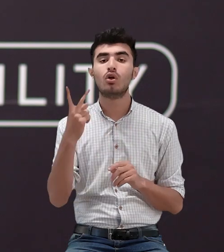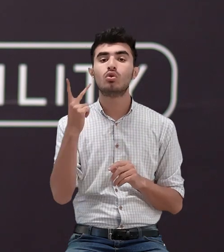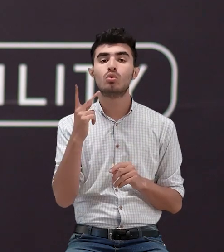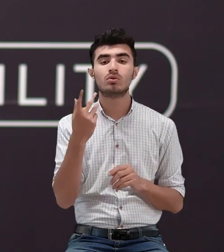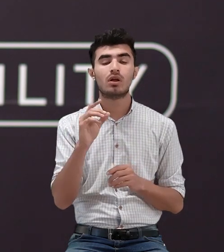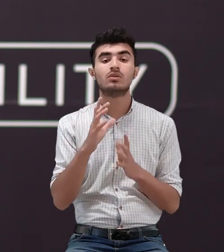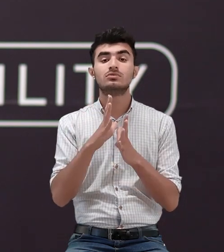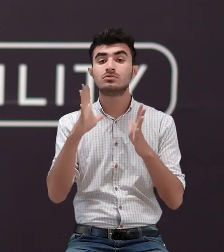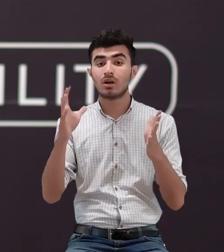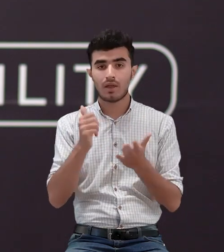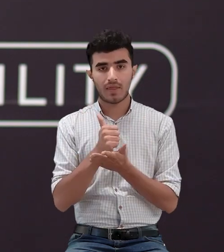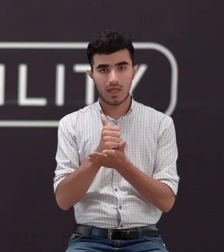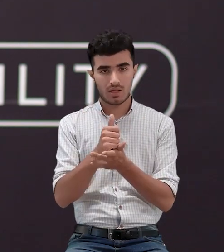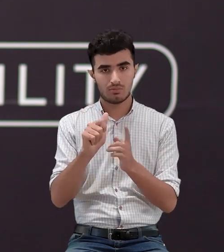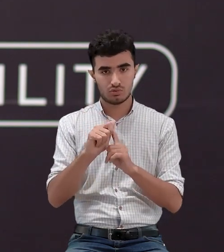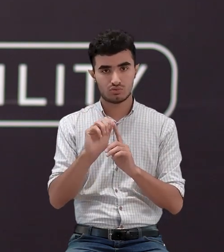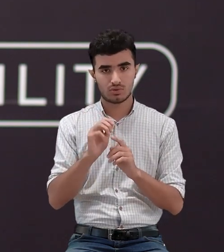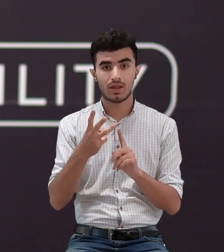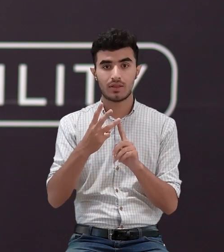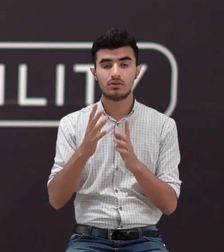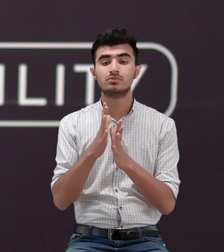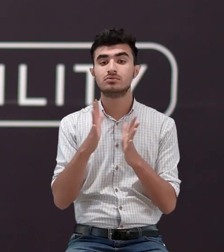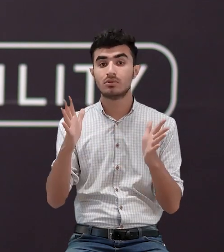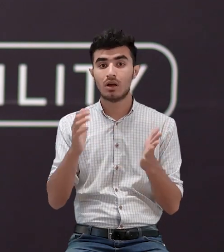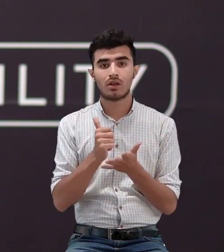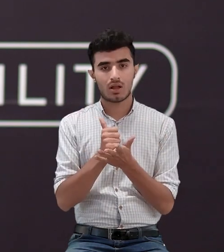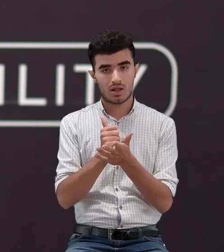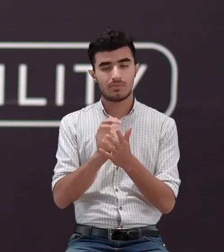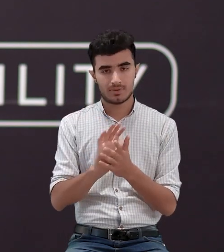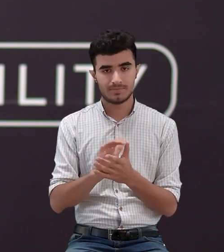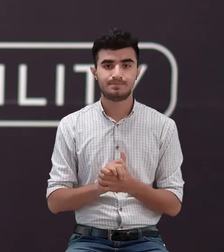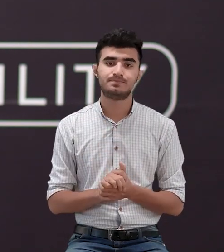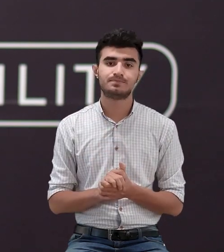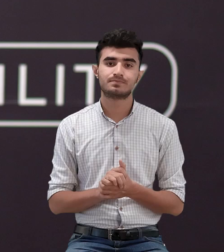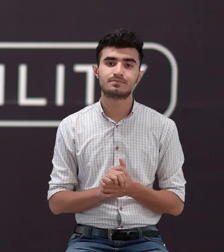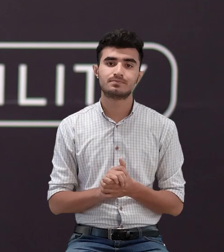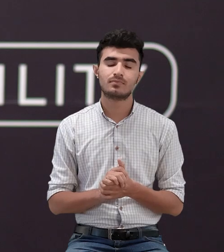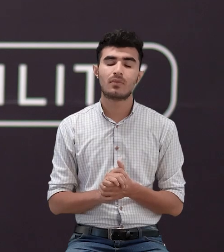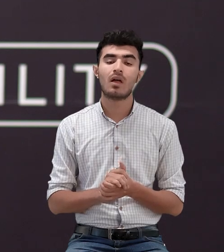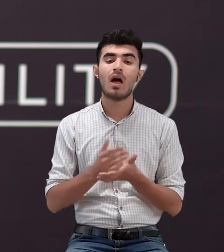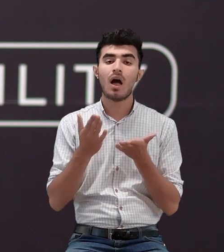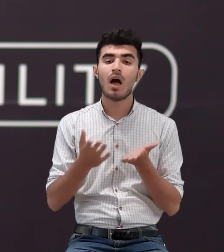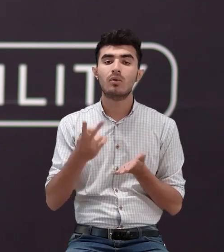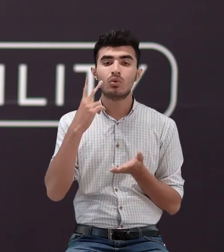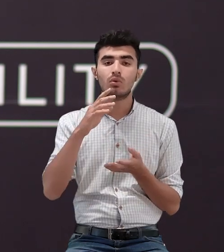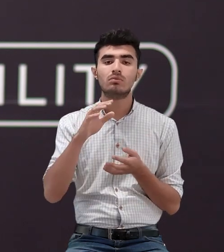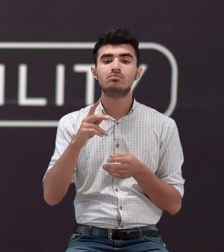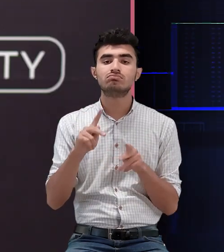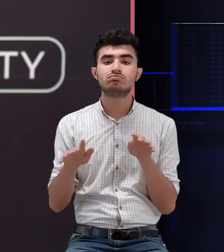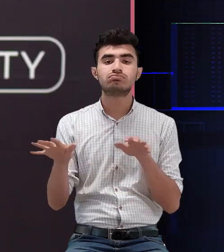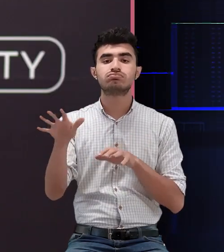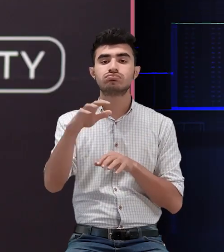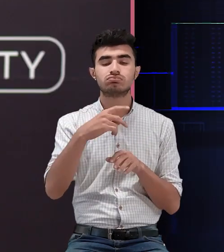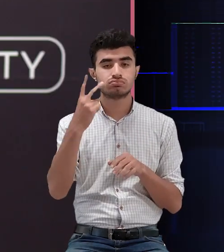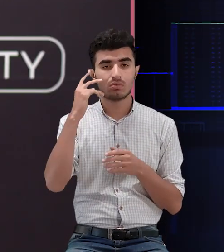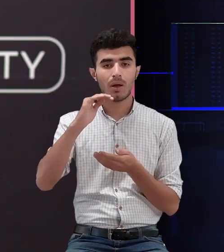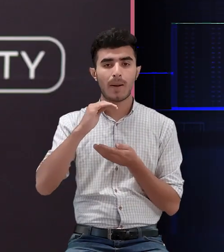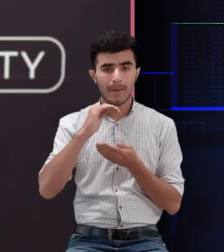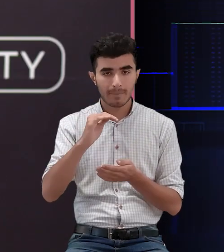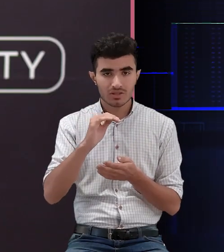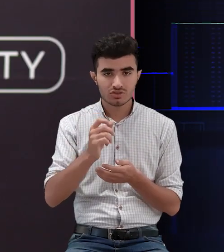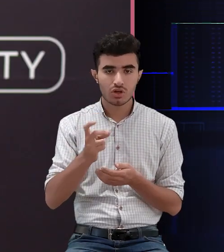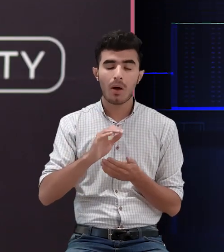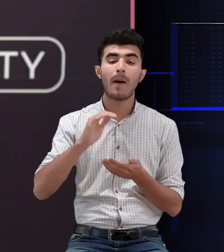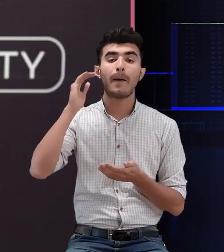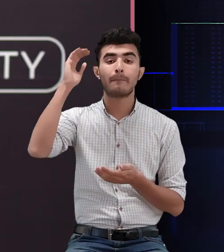2 کو اس سے زیادہ ہیلپ چاہیے، لیول 3 کو اس سے زیادہ ہیلپ چاہیے. اس کے لیے آپ کو یہ بھی دیکھنا ہے کہ پبلک اسپیسز میں یہ بچے یا